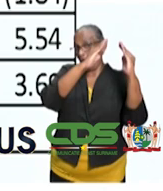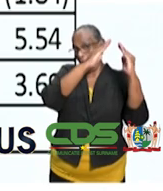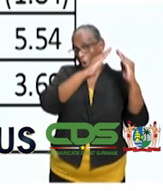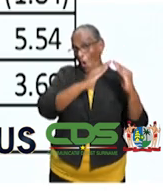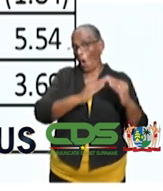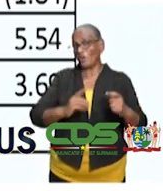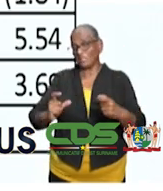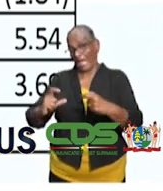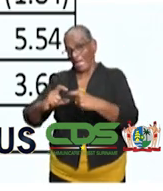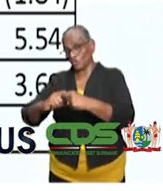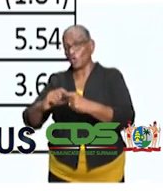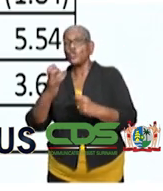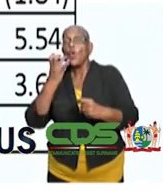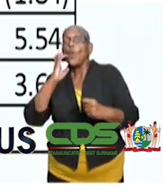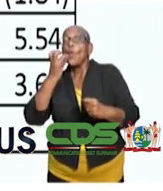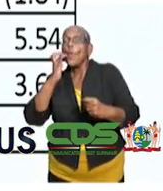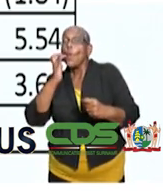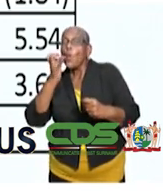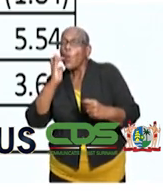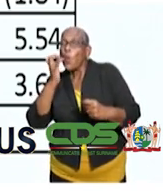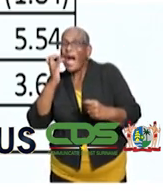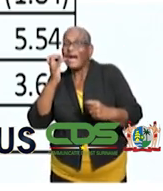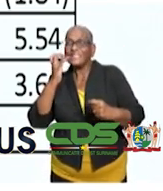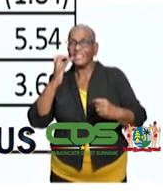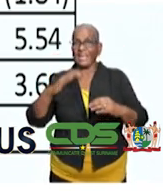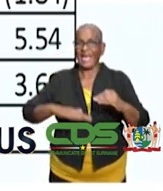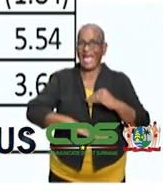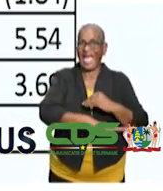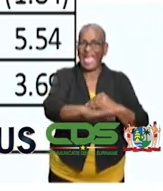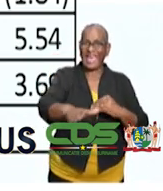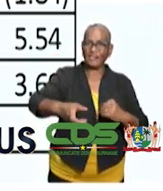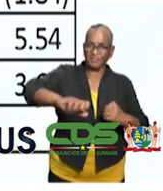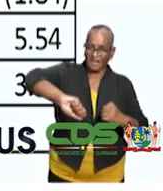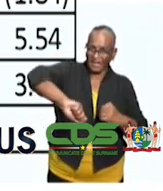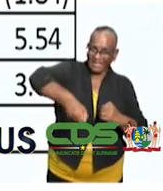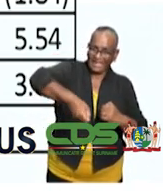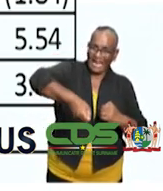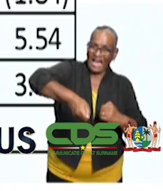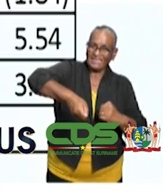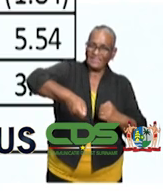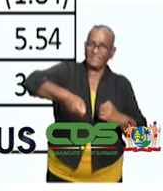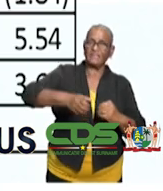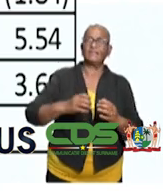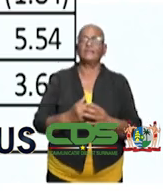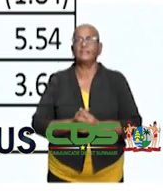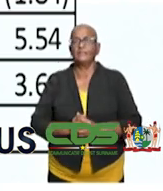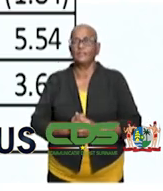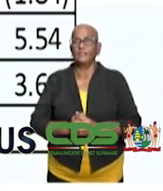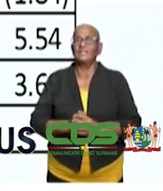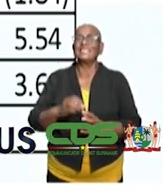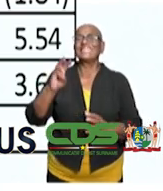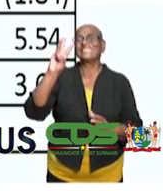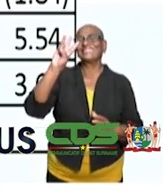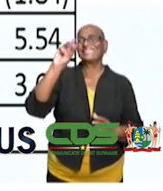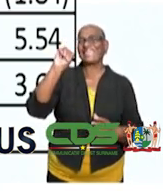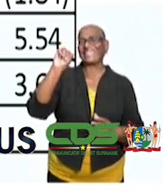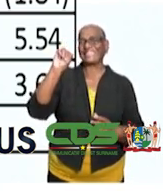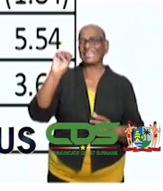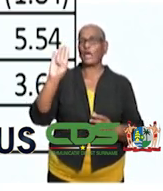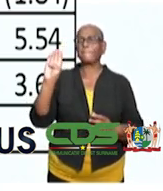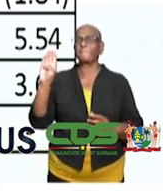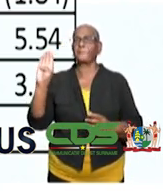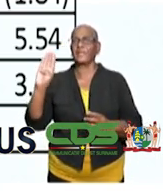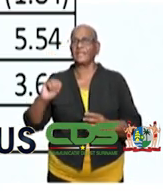huisaansluitingen bijzonder tarief, bijvoorbeeld de erfkranen. Voor tariefgroep 30b,